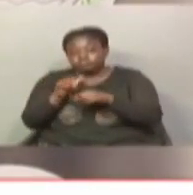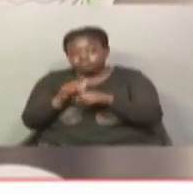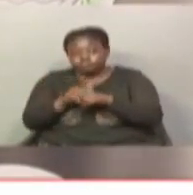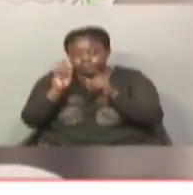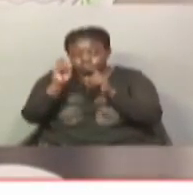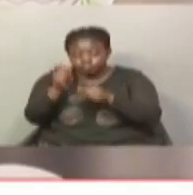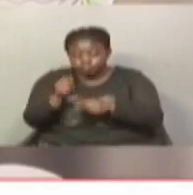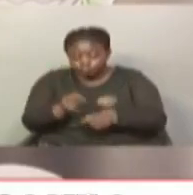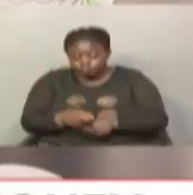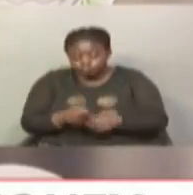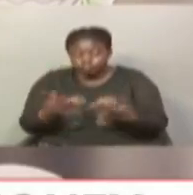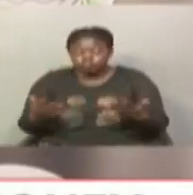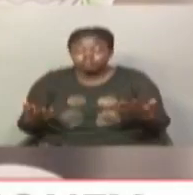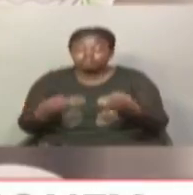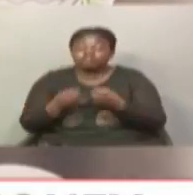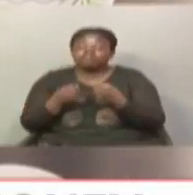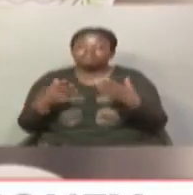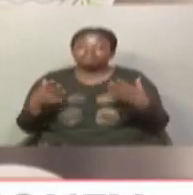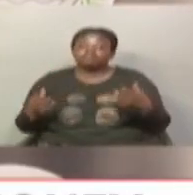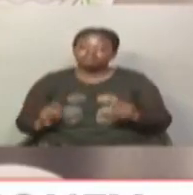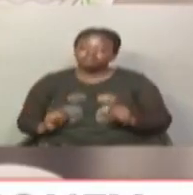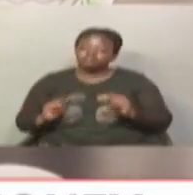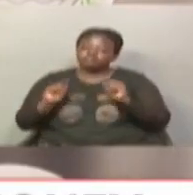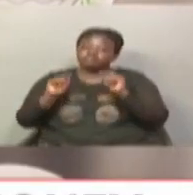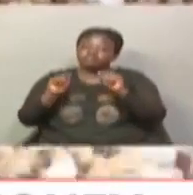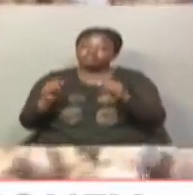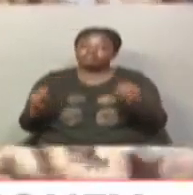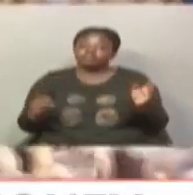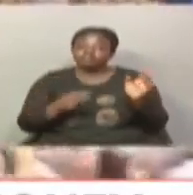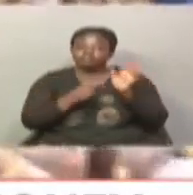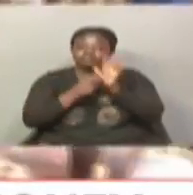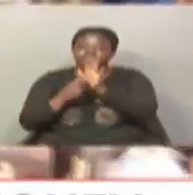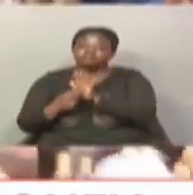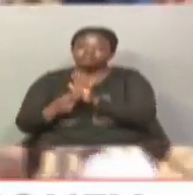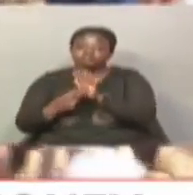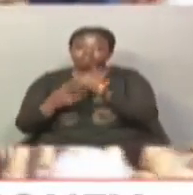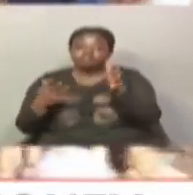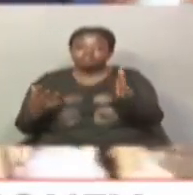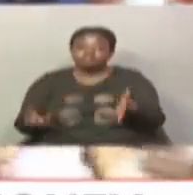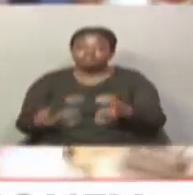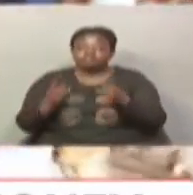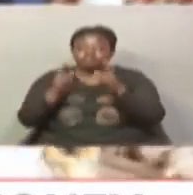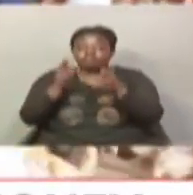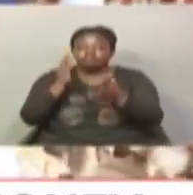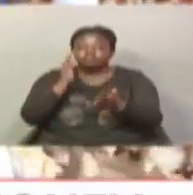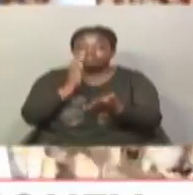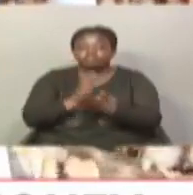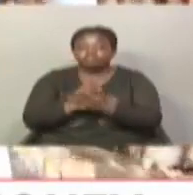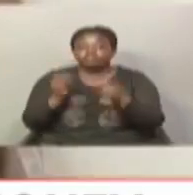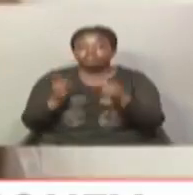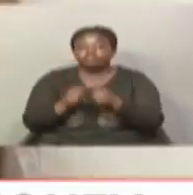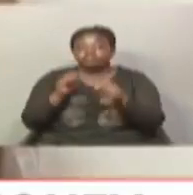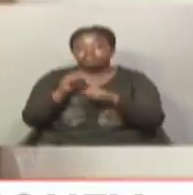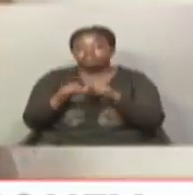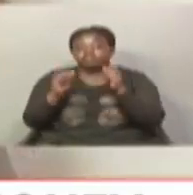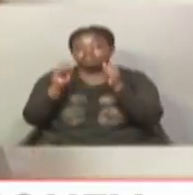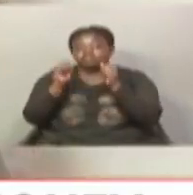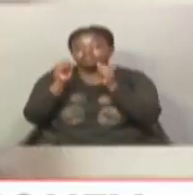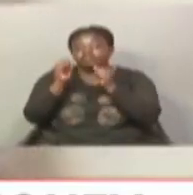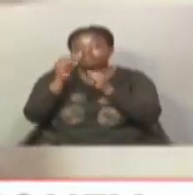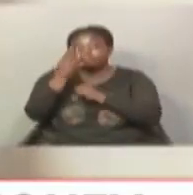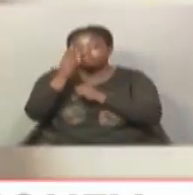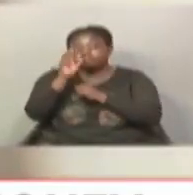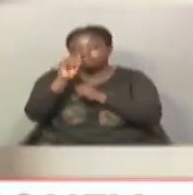ebirima tractors n'ebisigadde mujje. Tugenda beera ku export. Omwoleso guno gusuubirwa okwetabwamu abantu 40,000 era